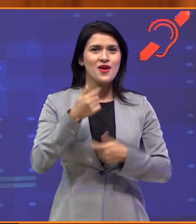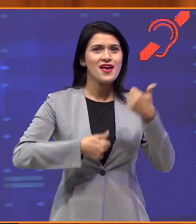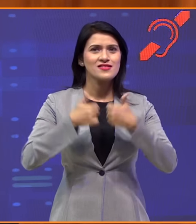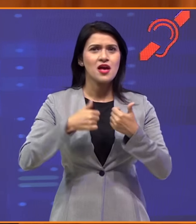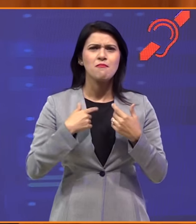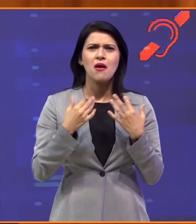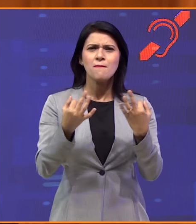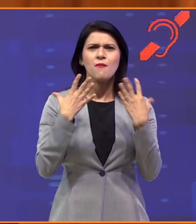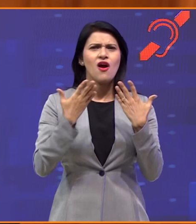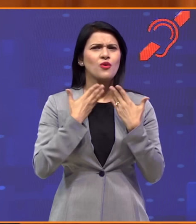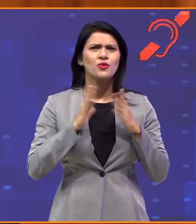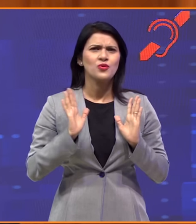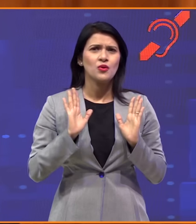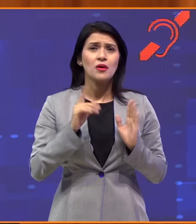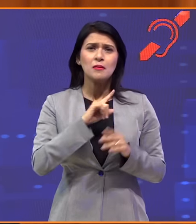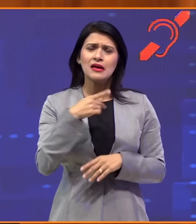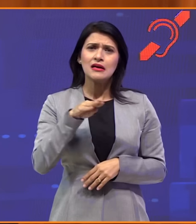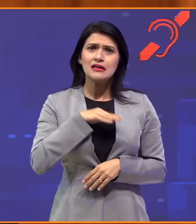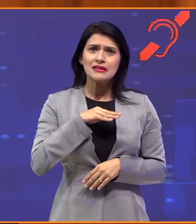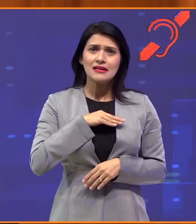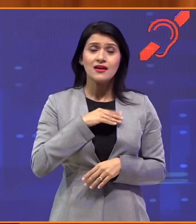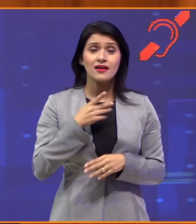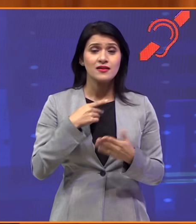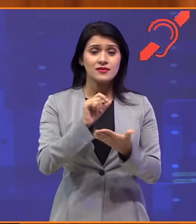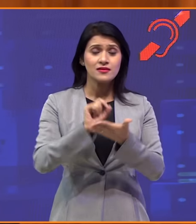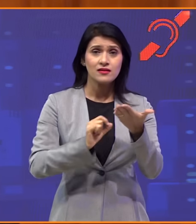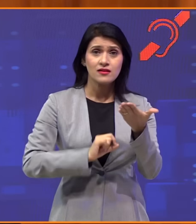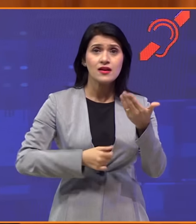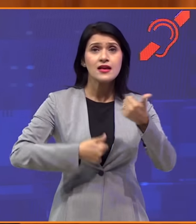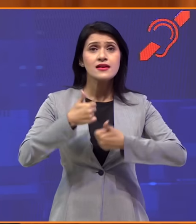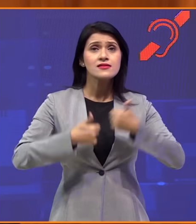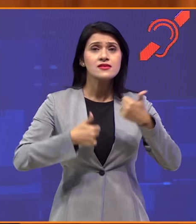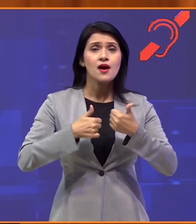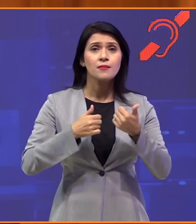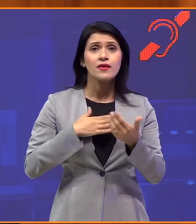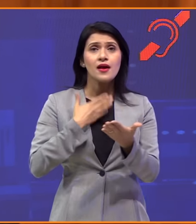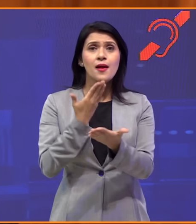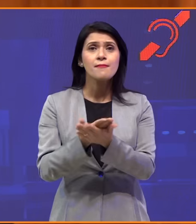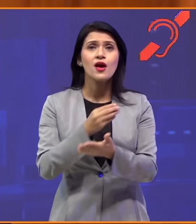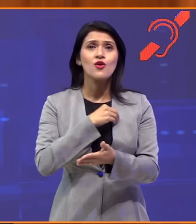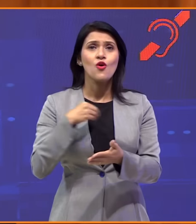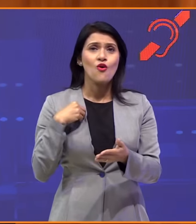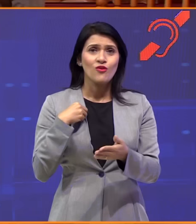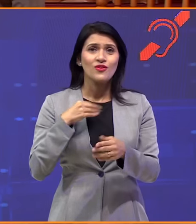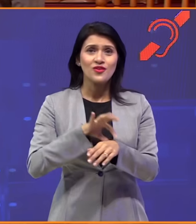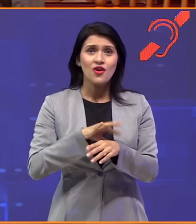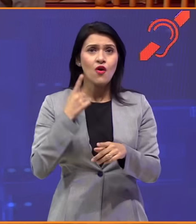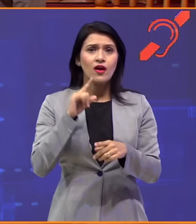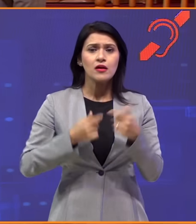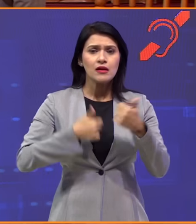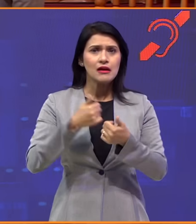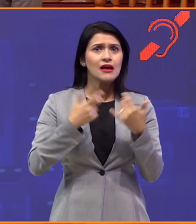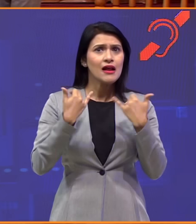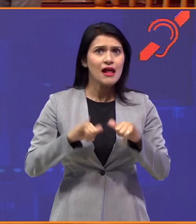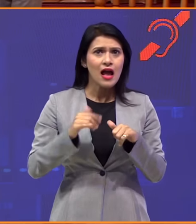मैं लेकिन मुझे इतना डर था कि अगर मैंने जो आंसर लिखा सही हो गया तो मैं सच में डॉक्टर बन